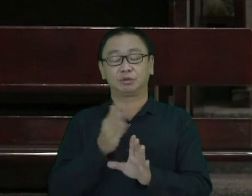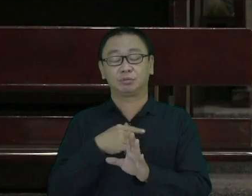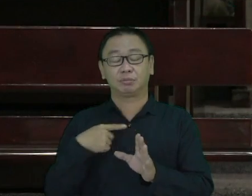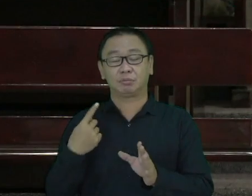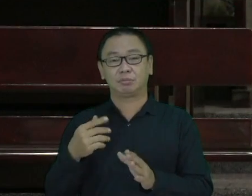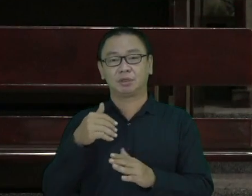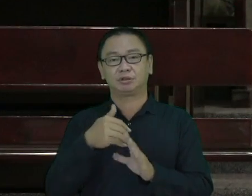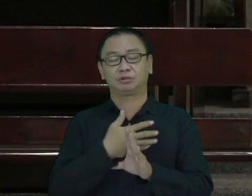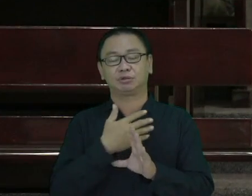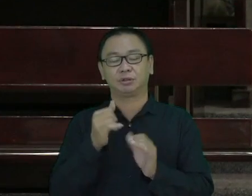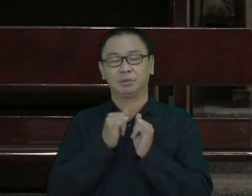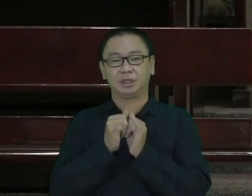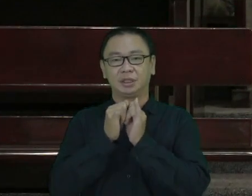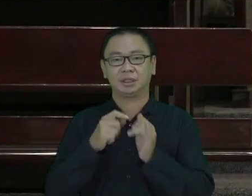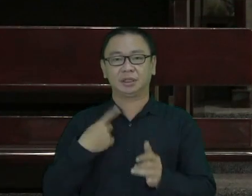ini.